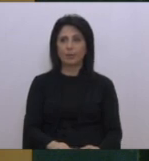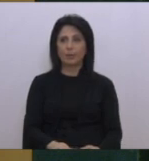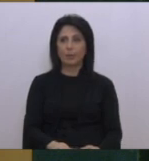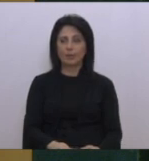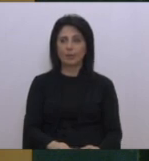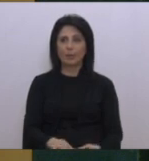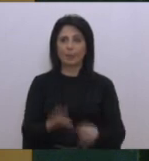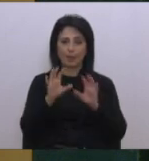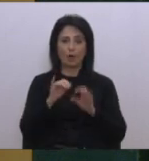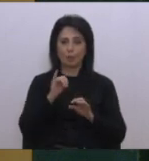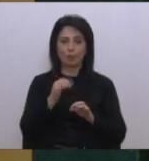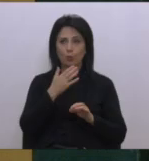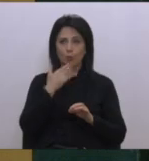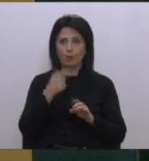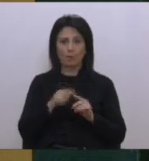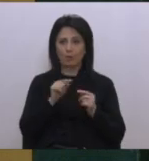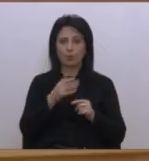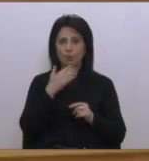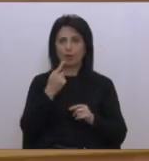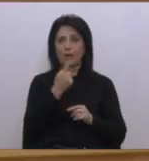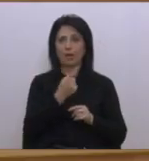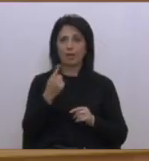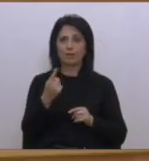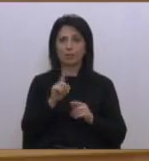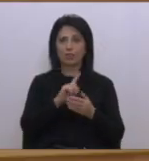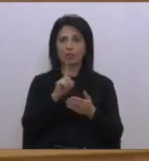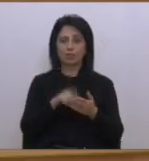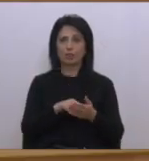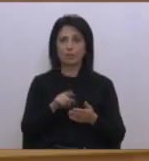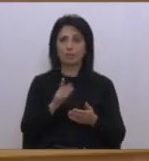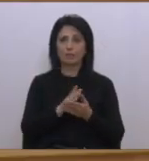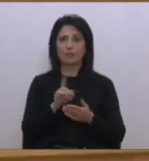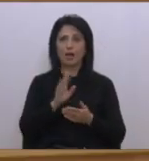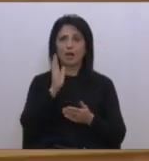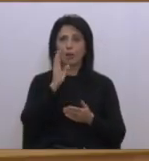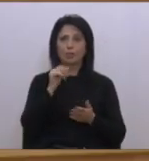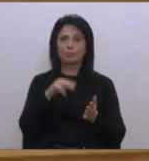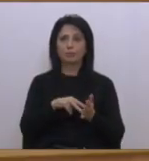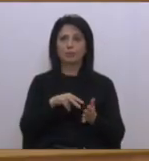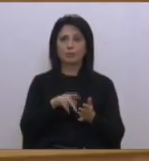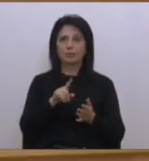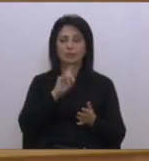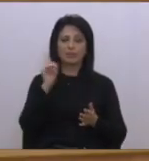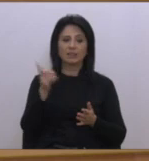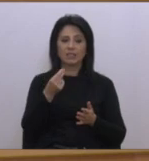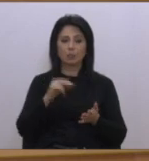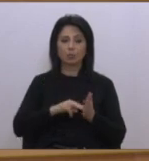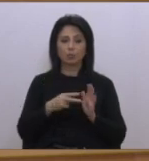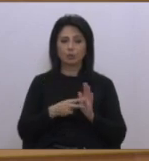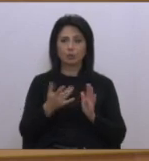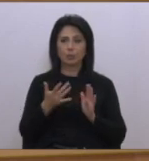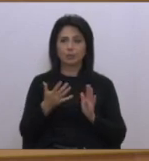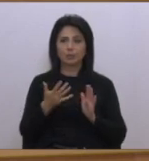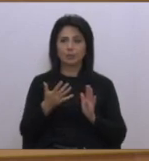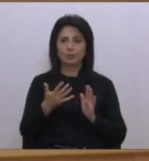Arăți cu dica un proiect iar am apetezia, ești de tine, și echit cu amac la dauși de bata, ahloi, te se da ce viugeți.